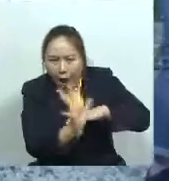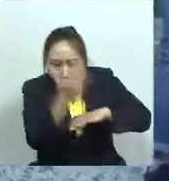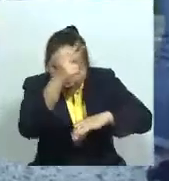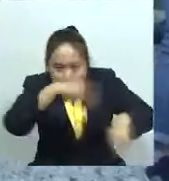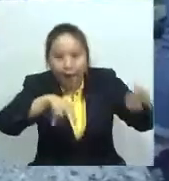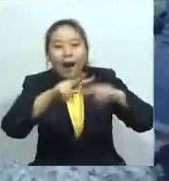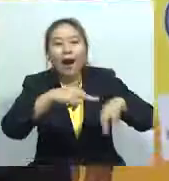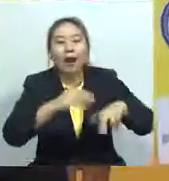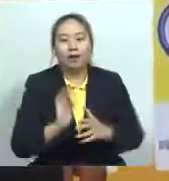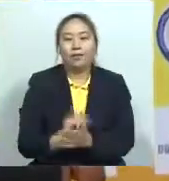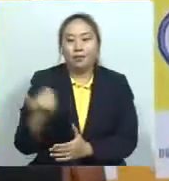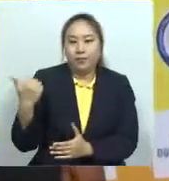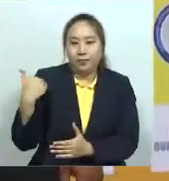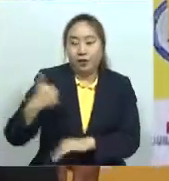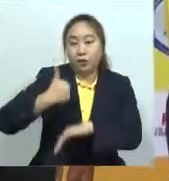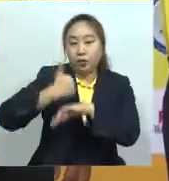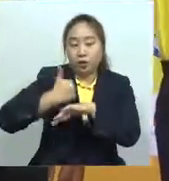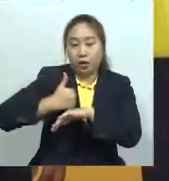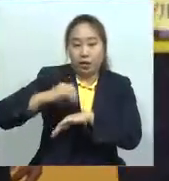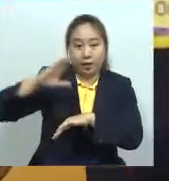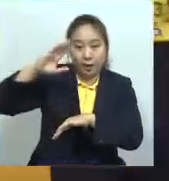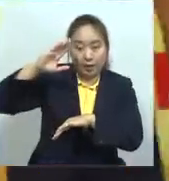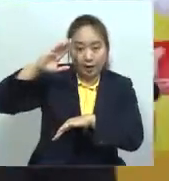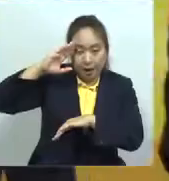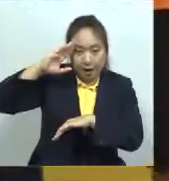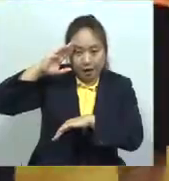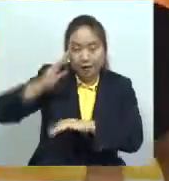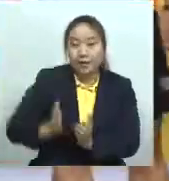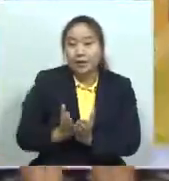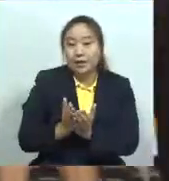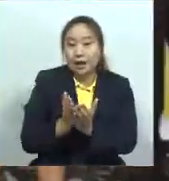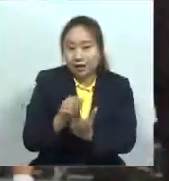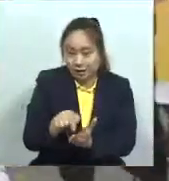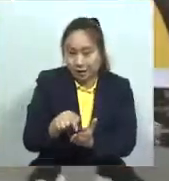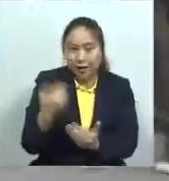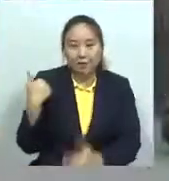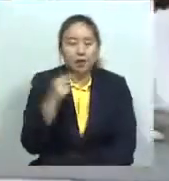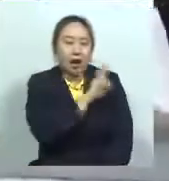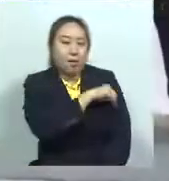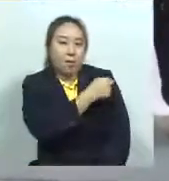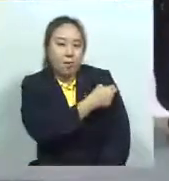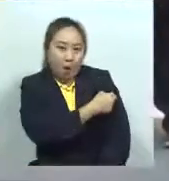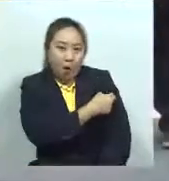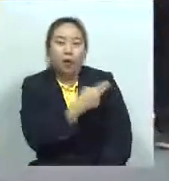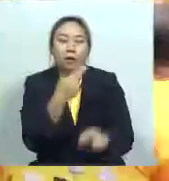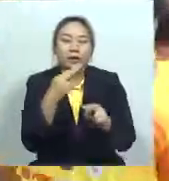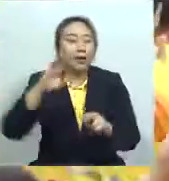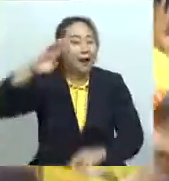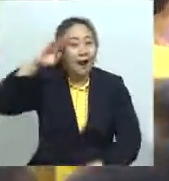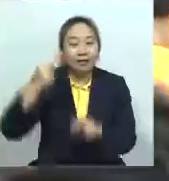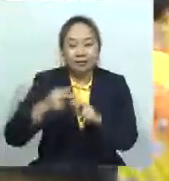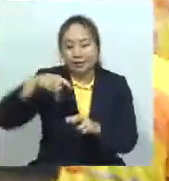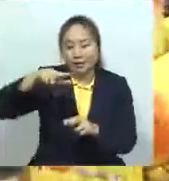เรือตรีอภกรอยู่คงแก้วผู้บัญชาการหน่วยบัญชาการสงครามพิเศษทางเรือและหมอภาคพันโทนายแพทย์ภาคโลหารชุ